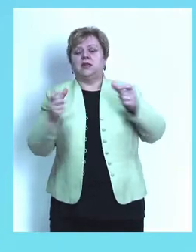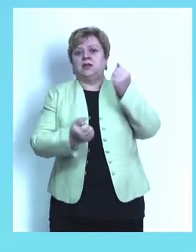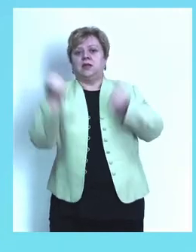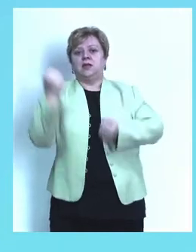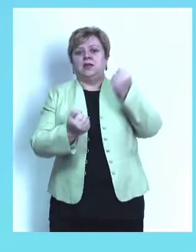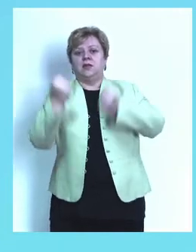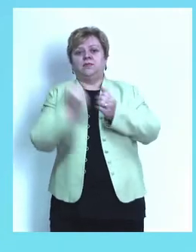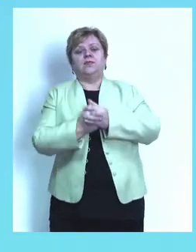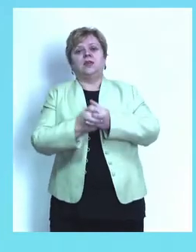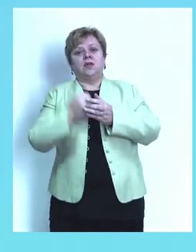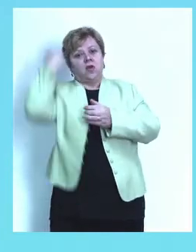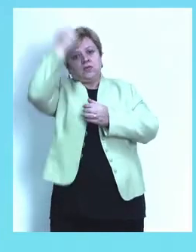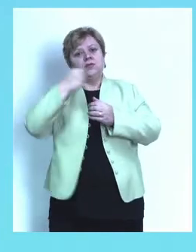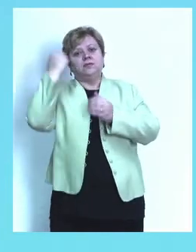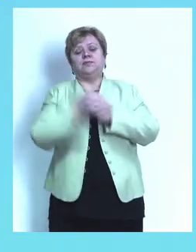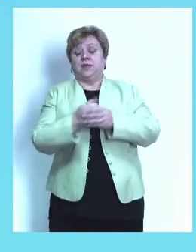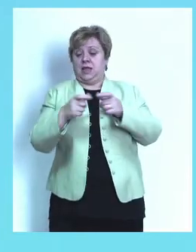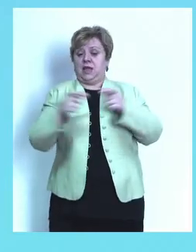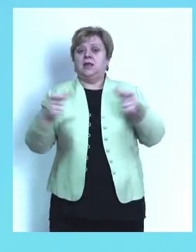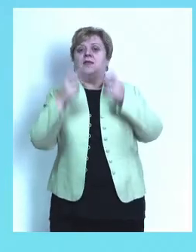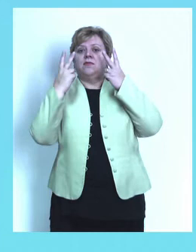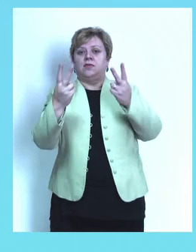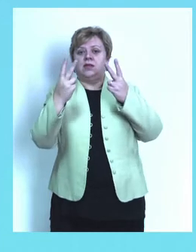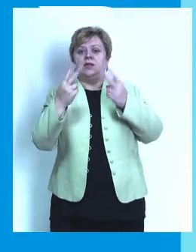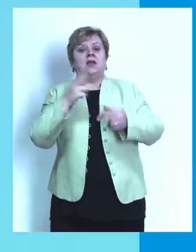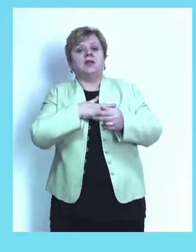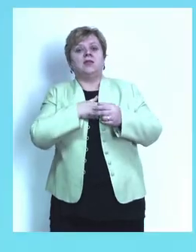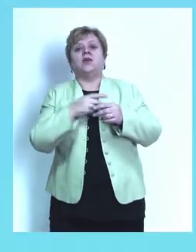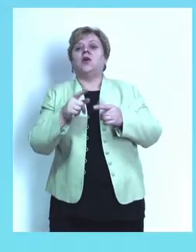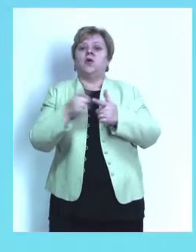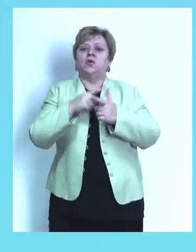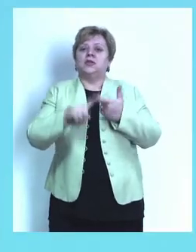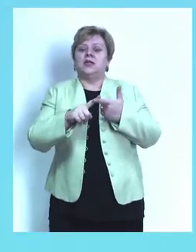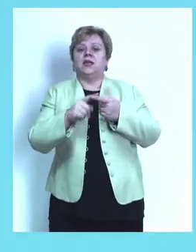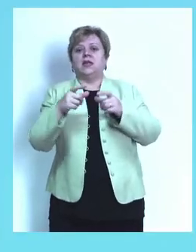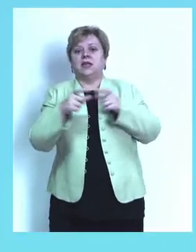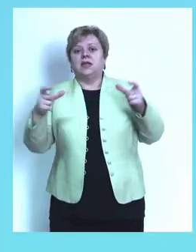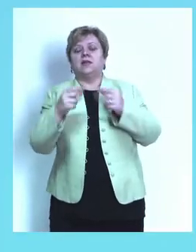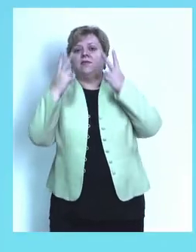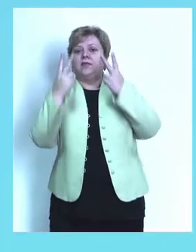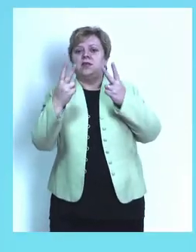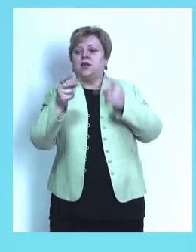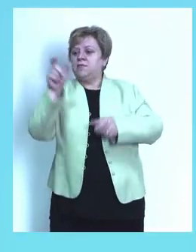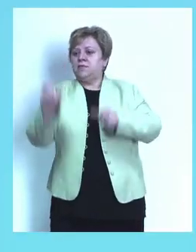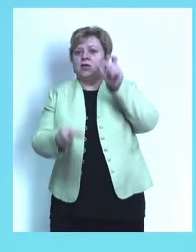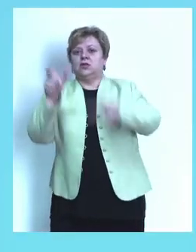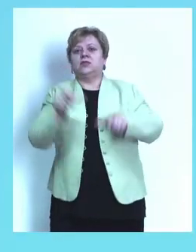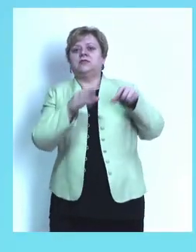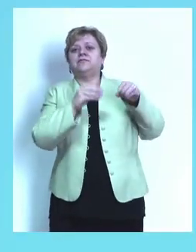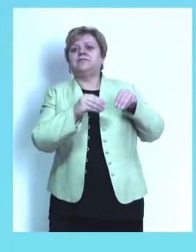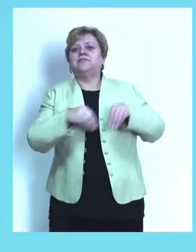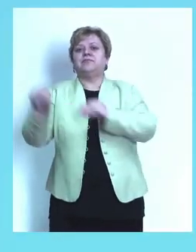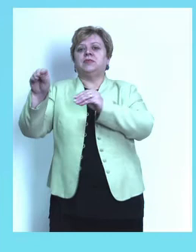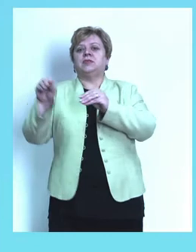refugjatit ose kartela e vlefshme e personave të zhvendosur brenda vendit. Qytetarë të nderuar, të gjitha vend votimet në komunën e